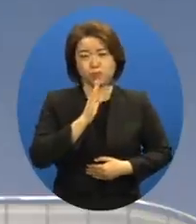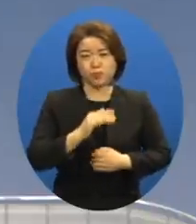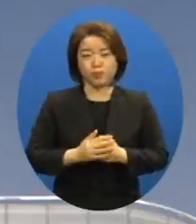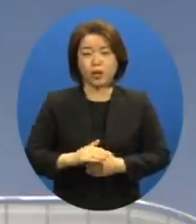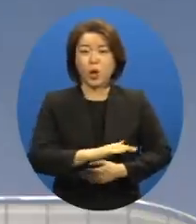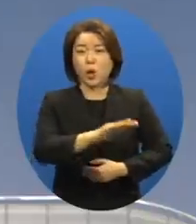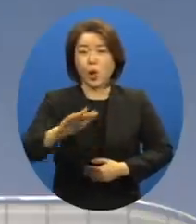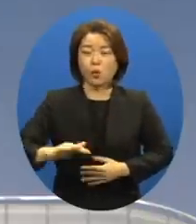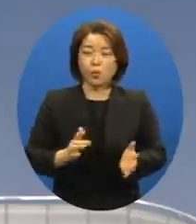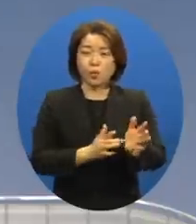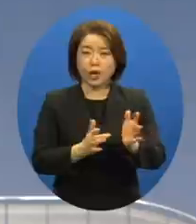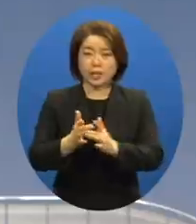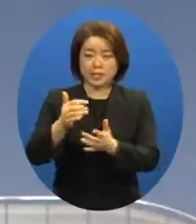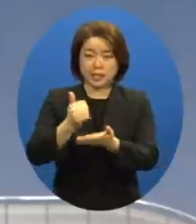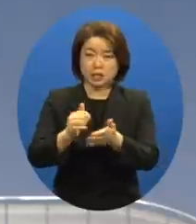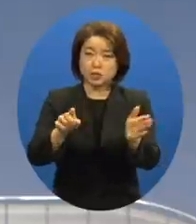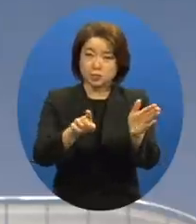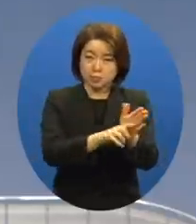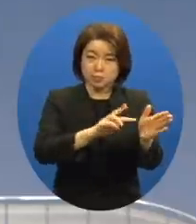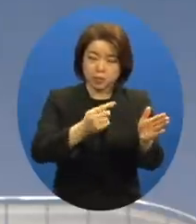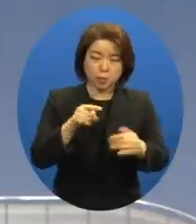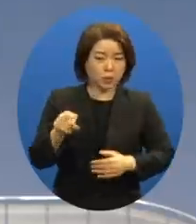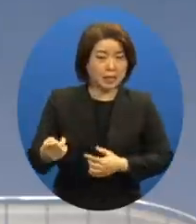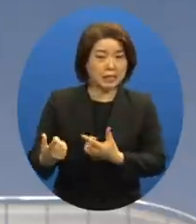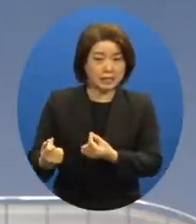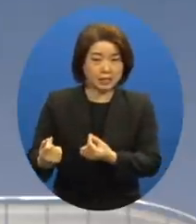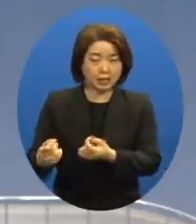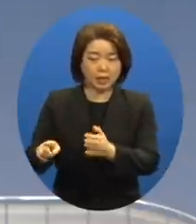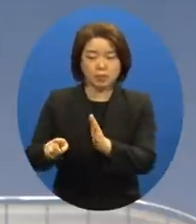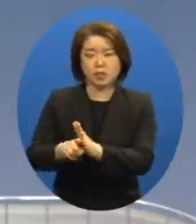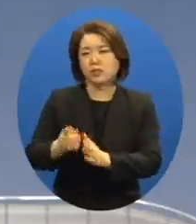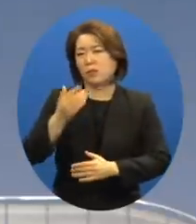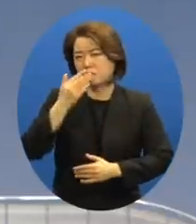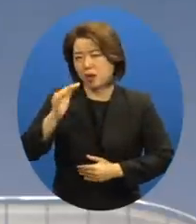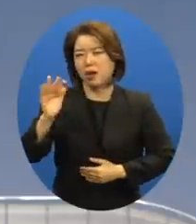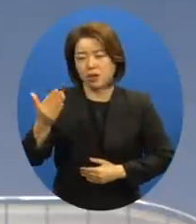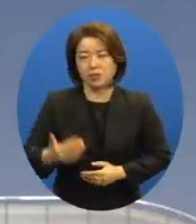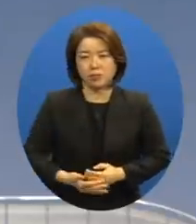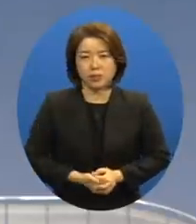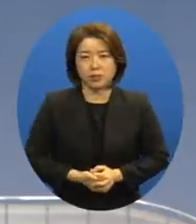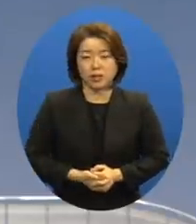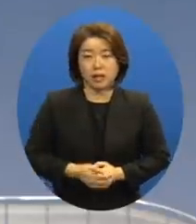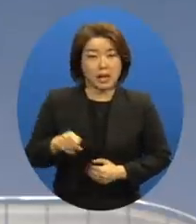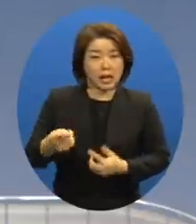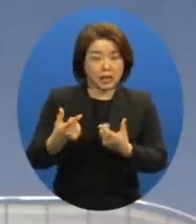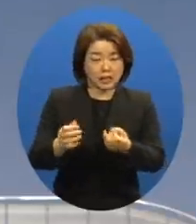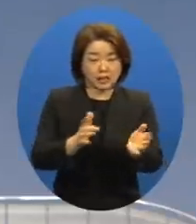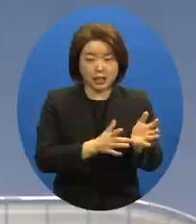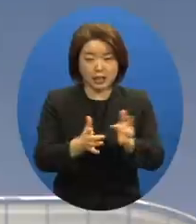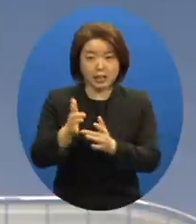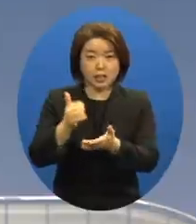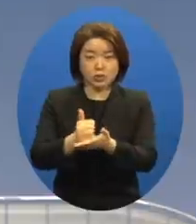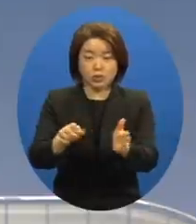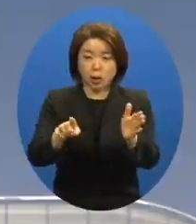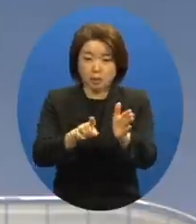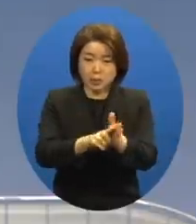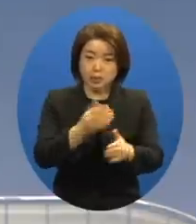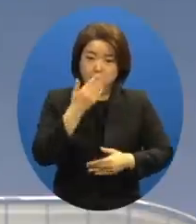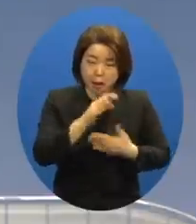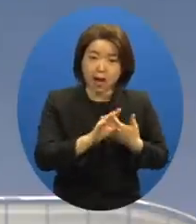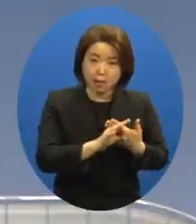예수님을 믿어도 정말 이렇게 믿을 수 있어야 하는 겁니다 이렇게 예수님이 믿어 지면